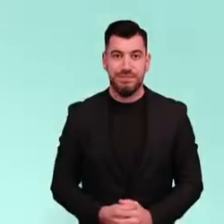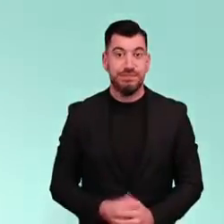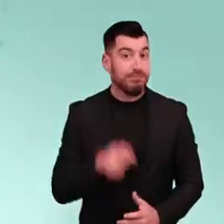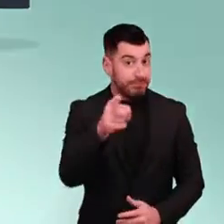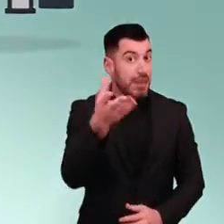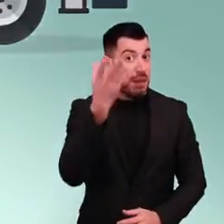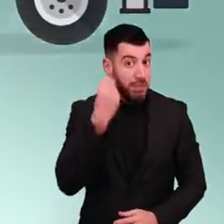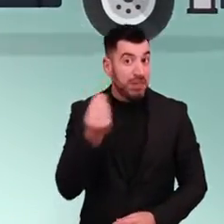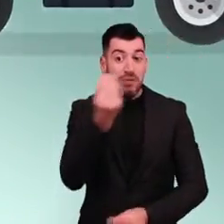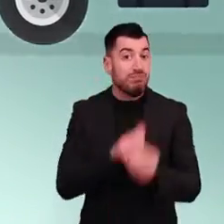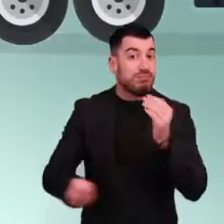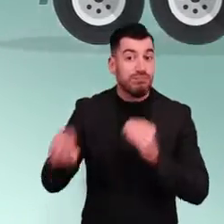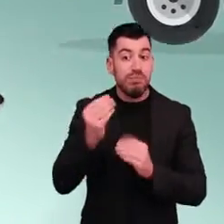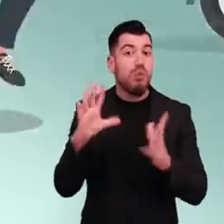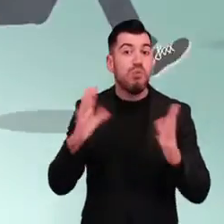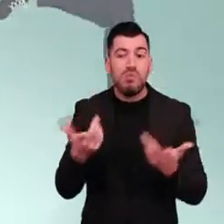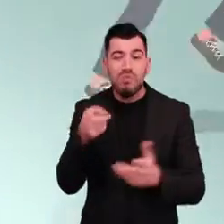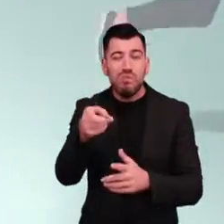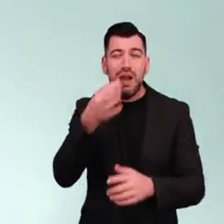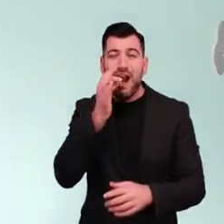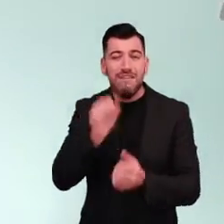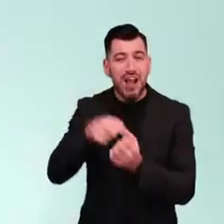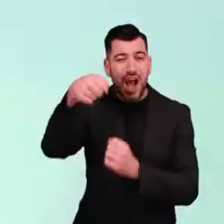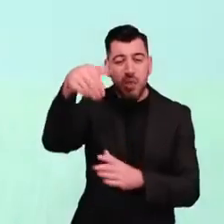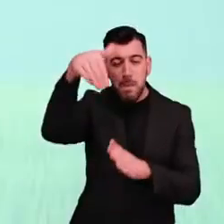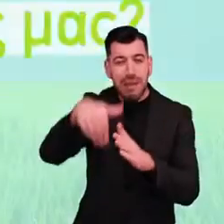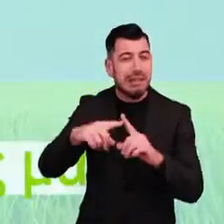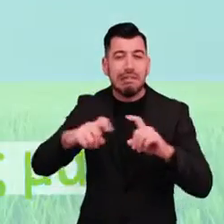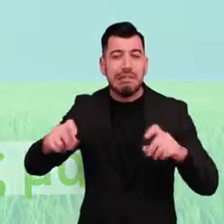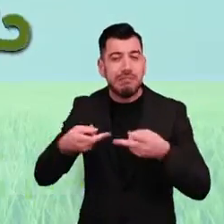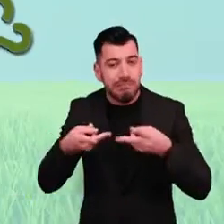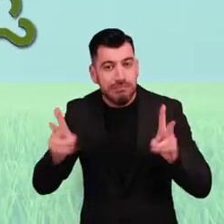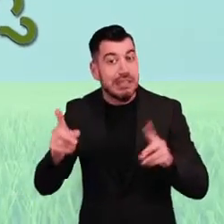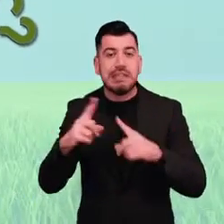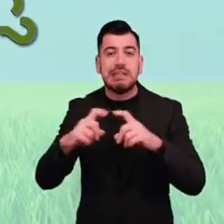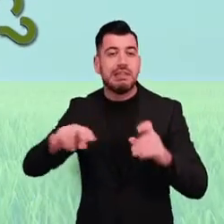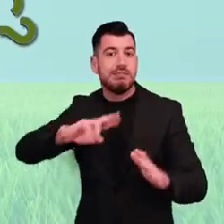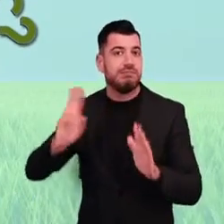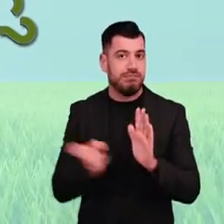Μάθε περισσότερα για το τι ρίχνουμε, πώς το ρίχνουμε και τι αποφεύγουμε να ρίξουμε στον καφέ κάδο στο